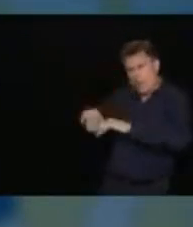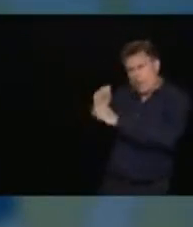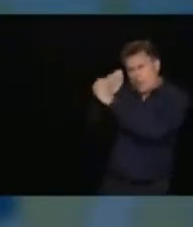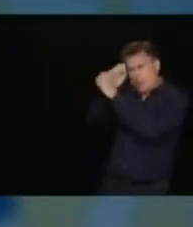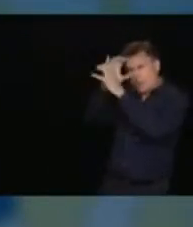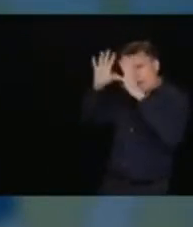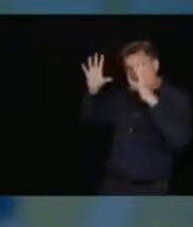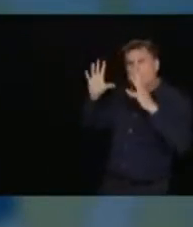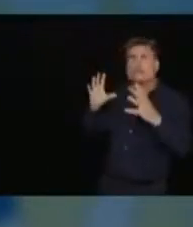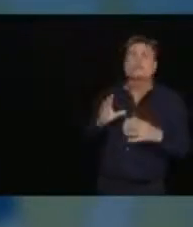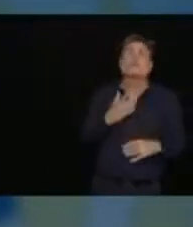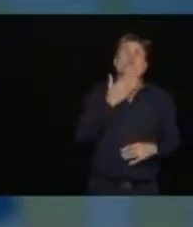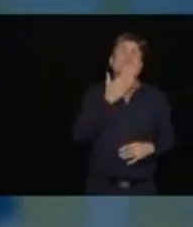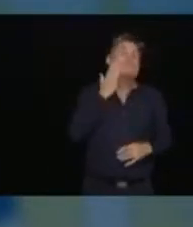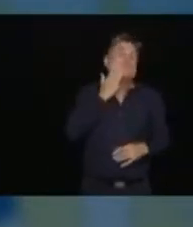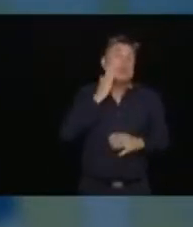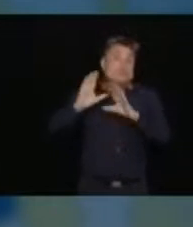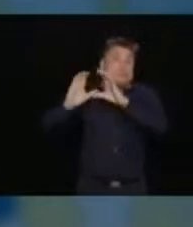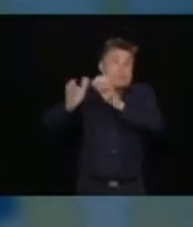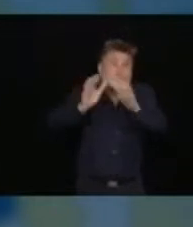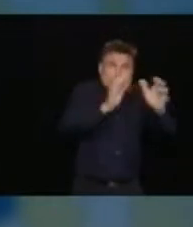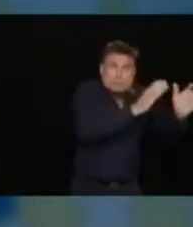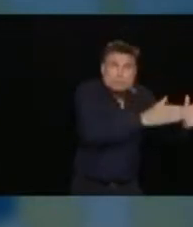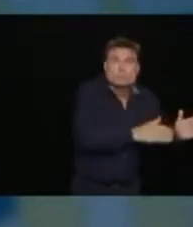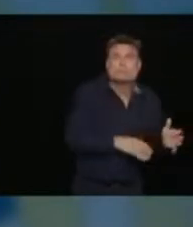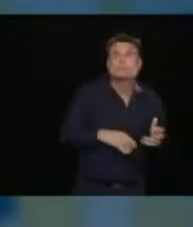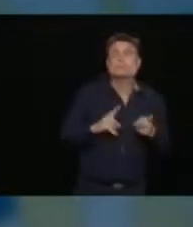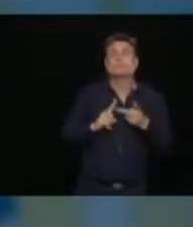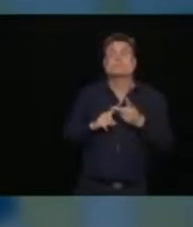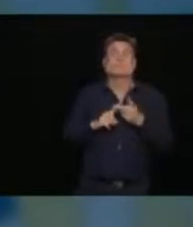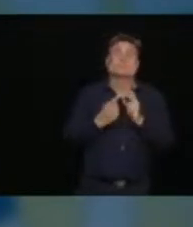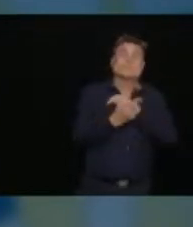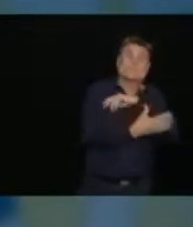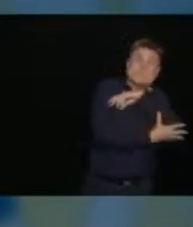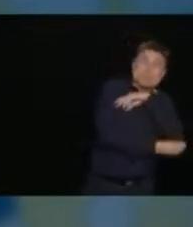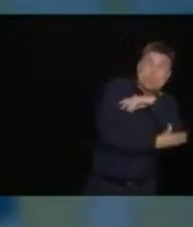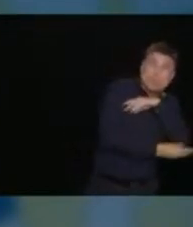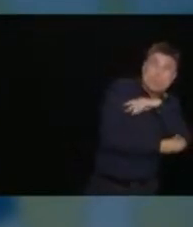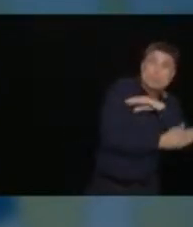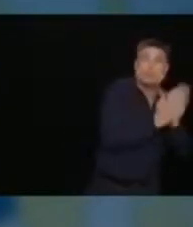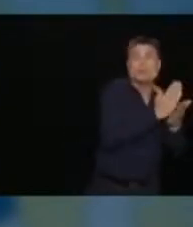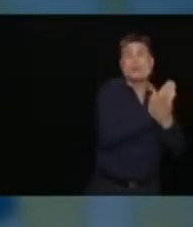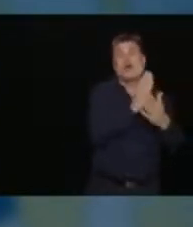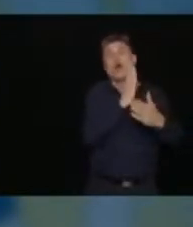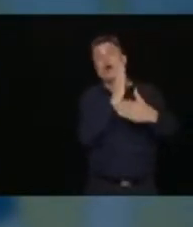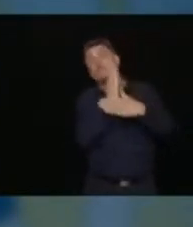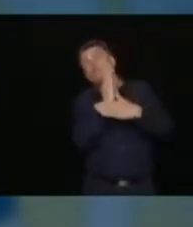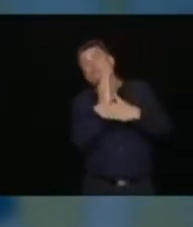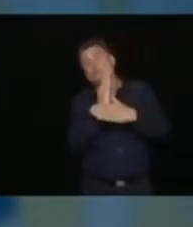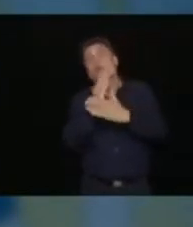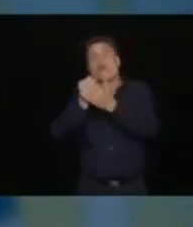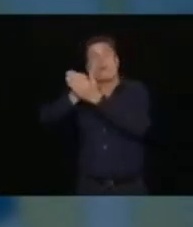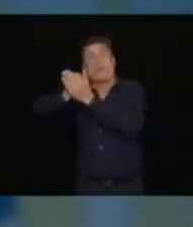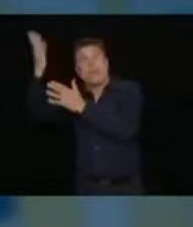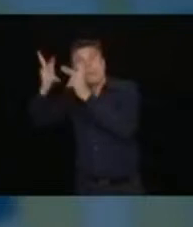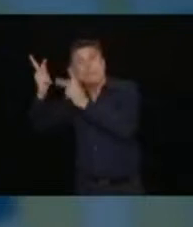取平衡的政策，让他们又工作、学习相互联系，同时